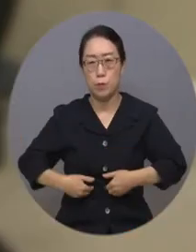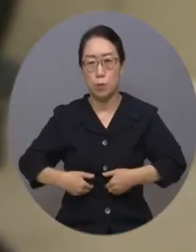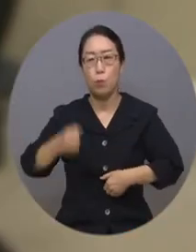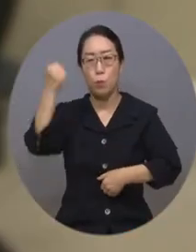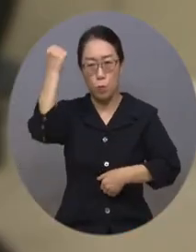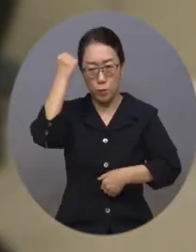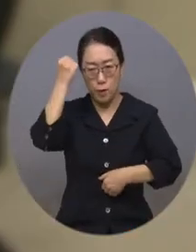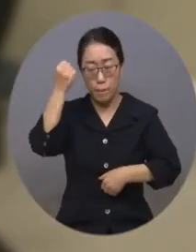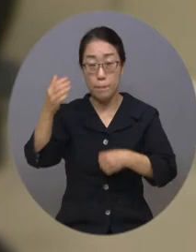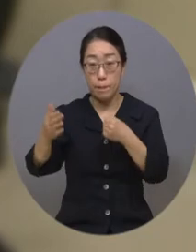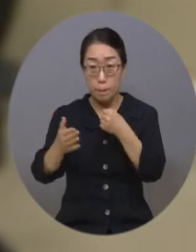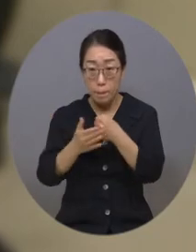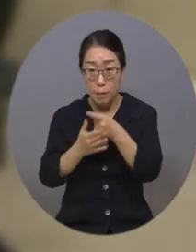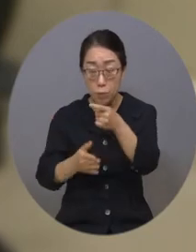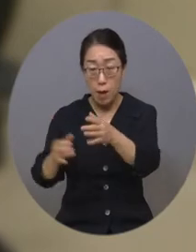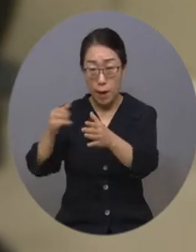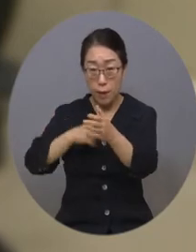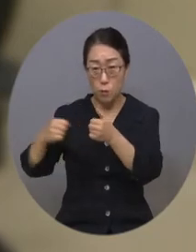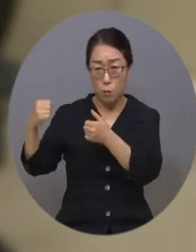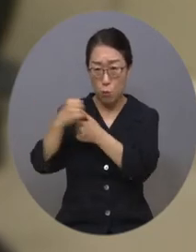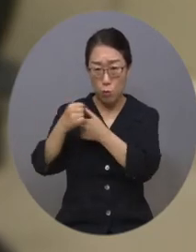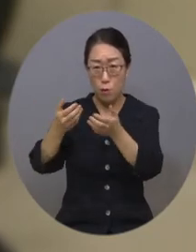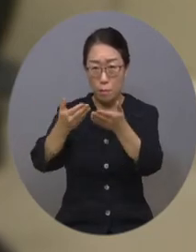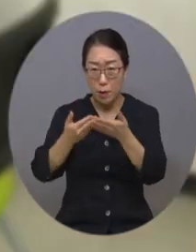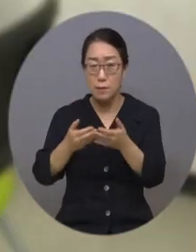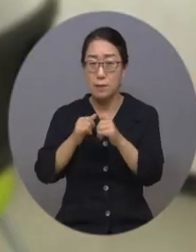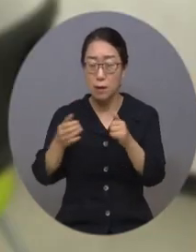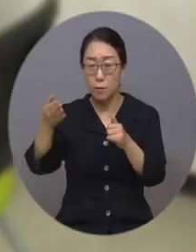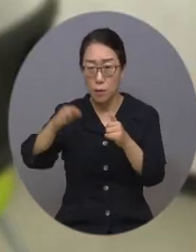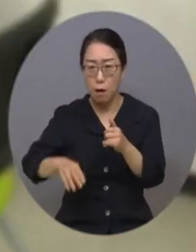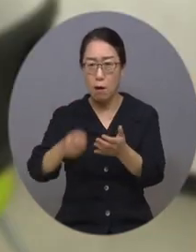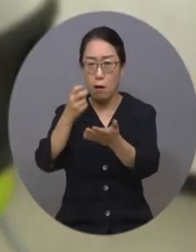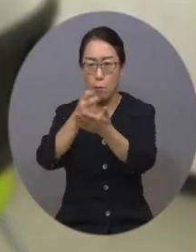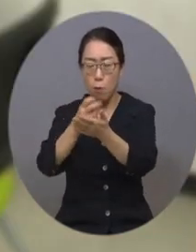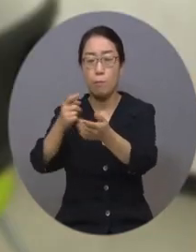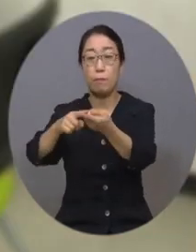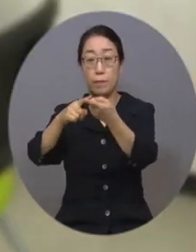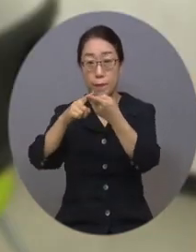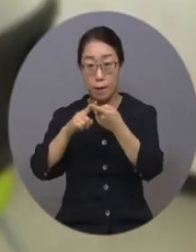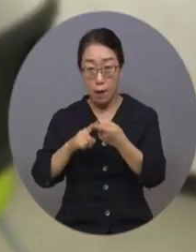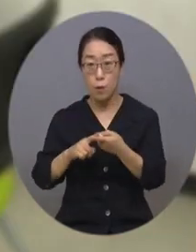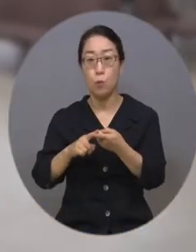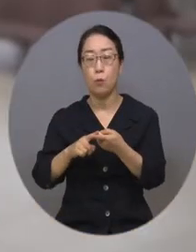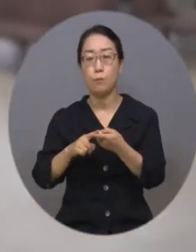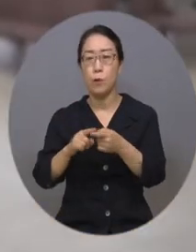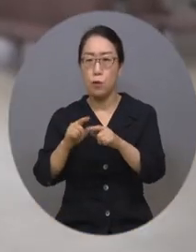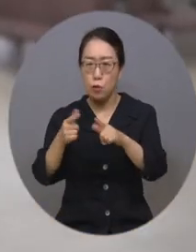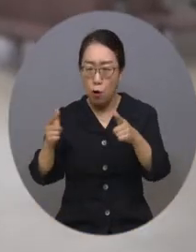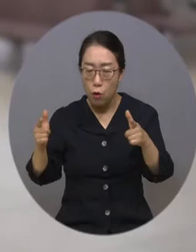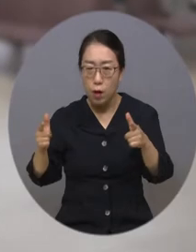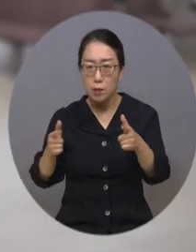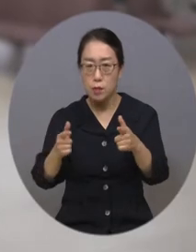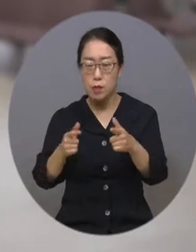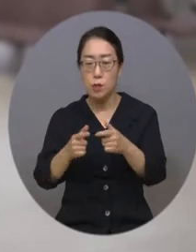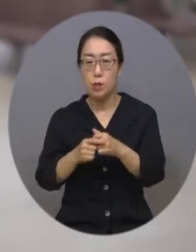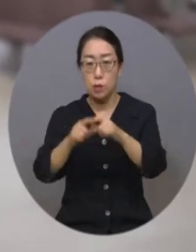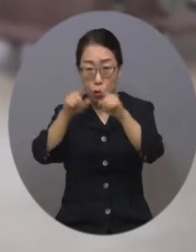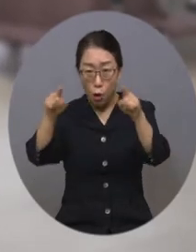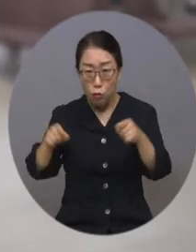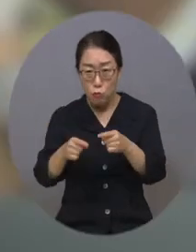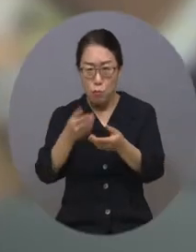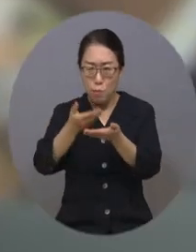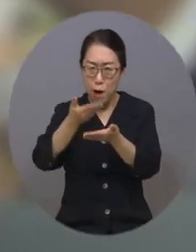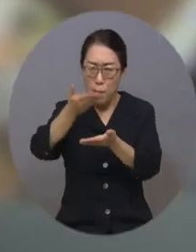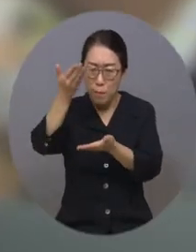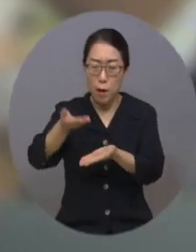따라서 가정폭력 피해자 라도 주민등록법 시행규칙 에서 규정한 별도의 소명 서류를 제출하지 않는 이상